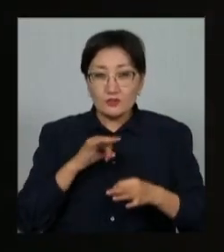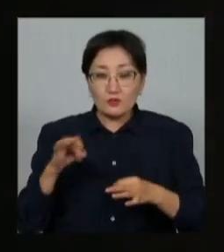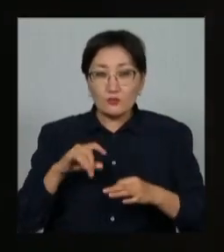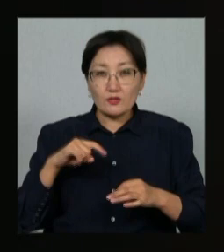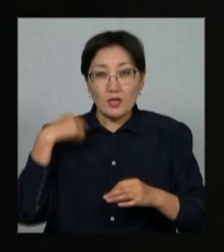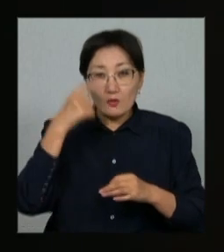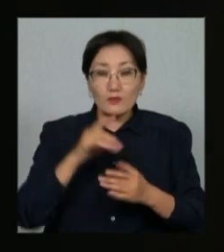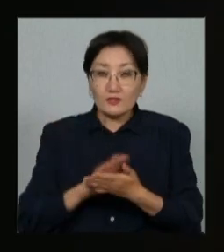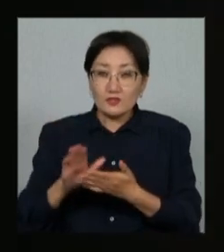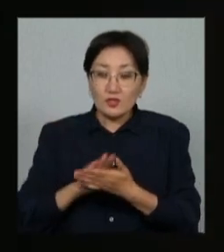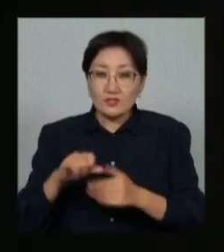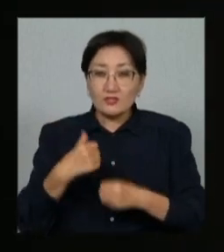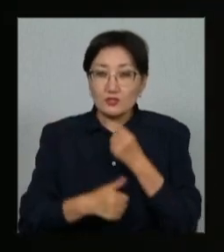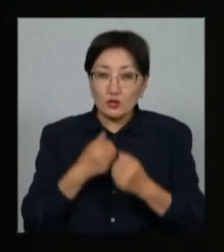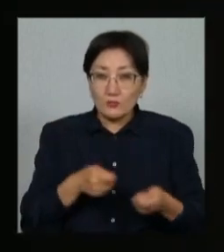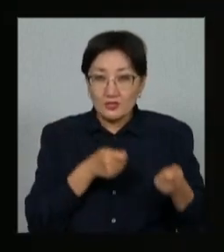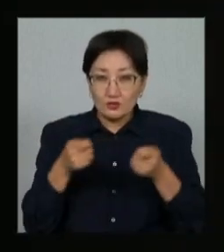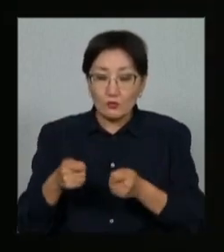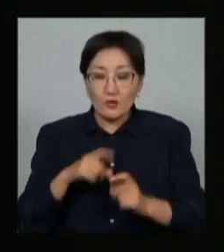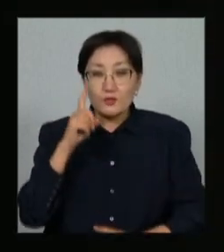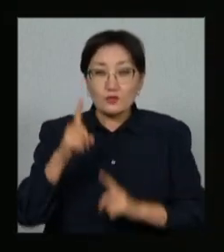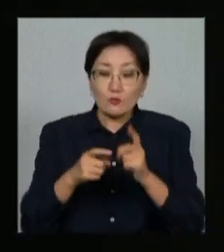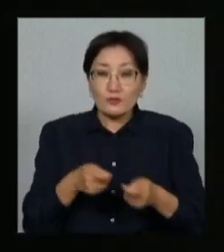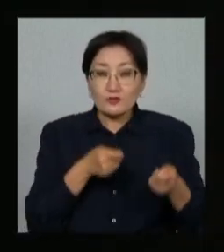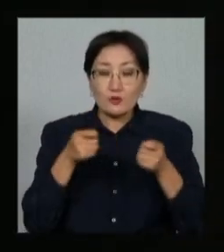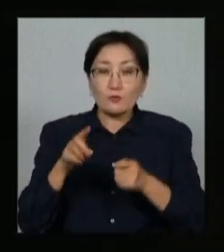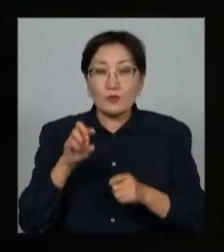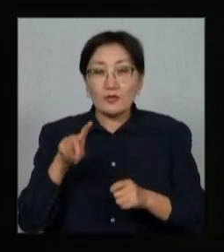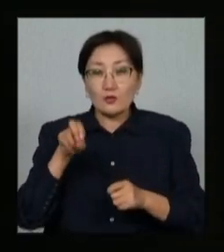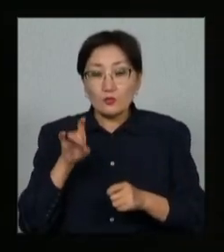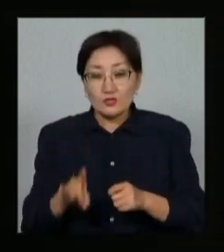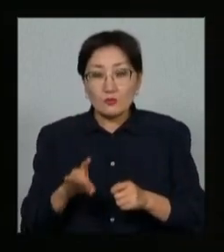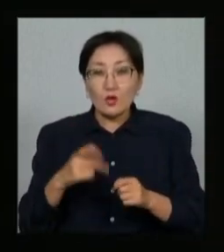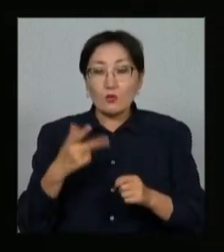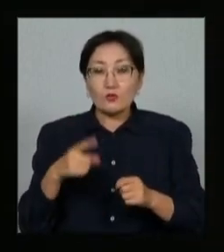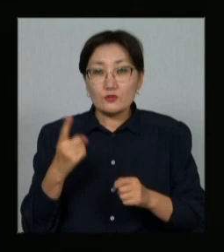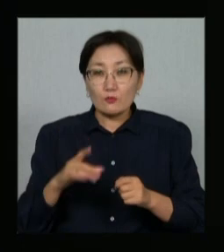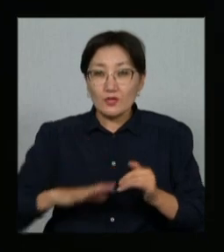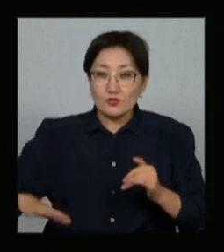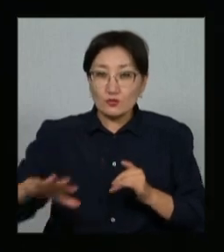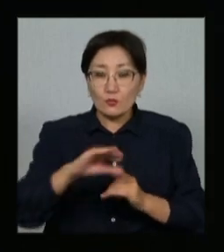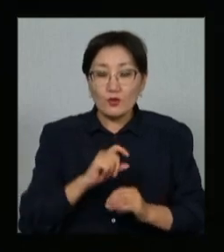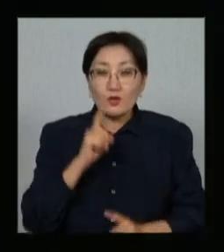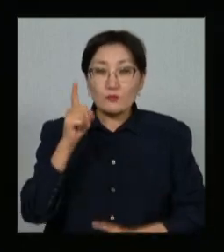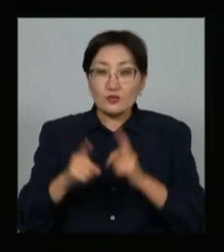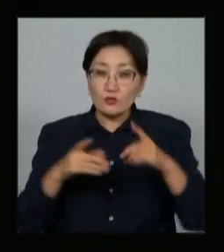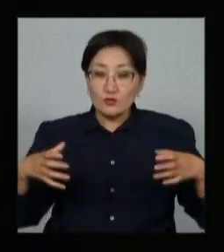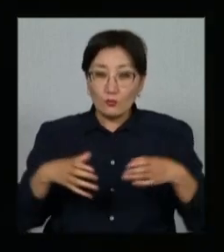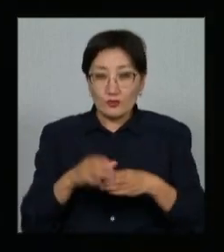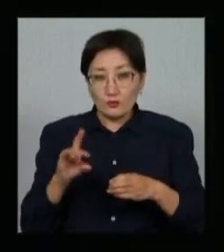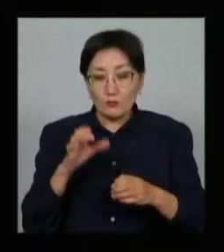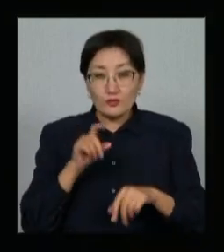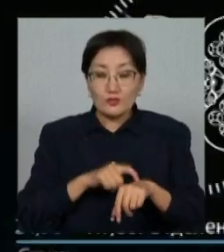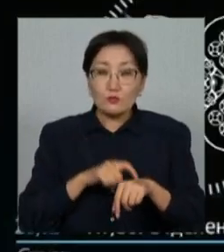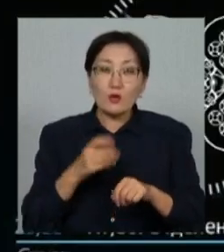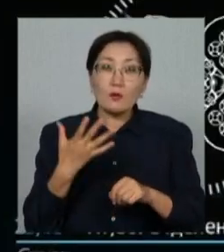жеке гигиеналық заттарды жеткізет. Зымыран тасығыш Байқоңыр ғарыш айлағының 31-ші алаңындағы ұшыру кешенінен Нұрсұлтан